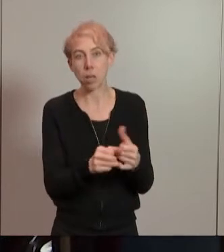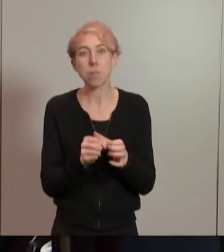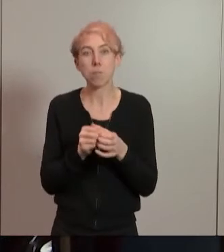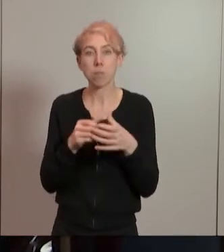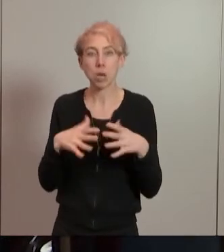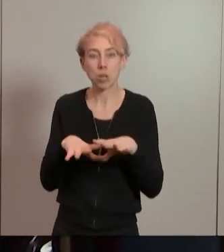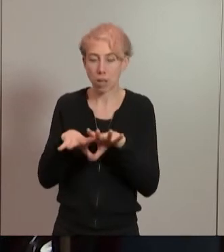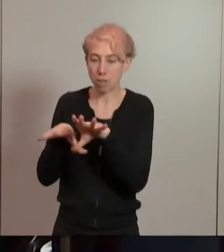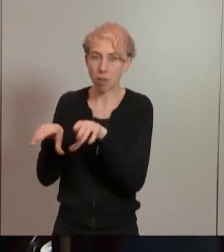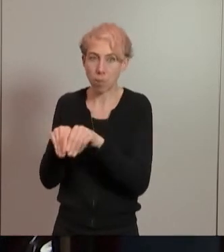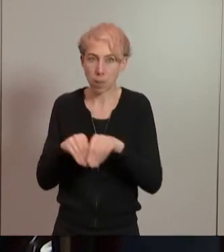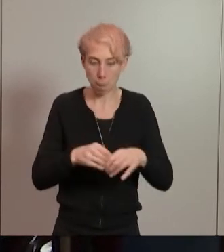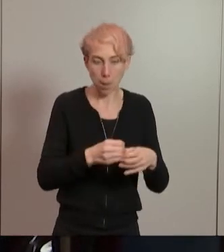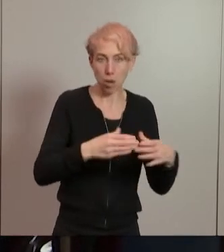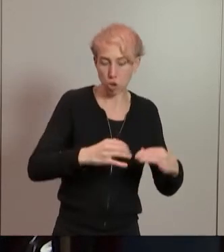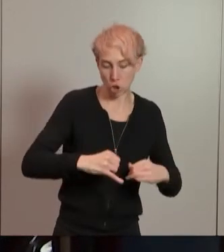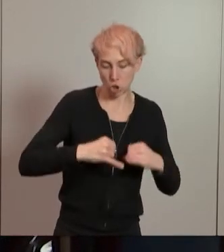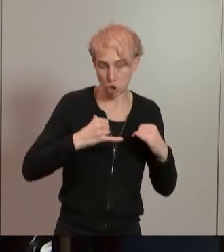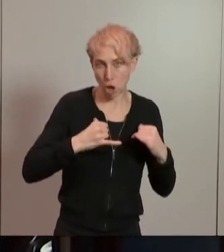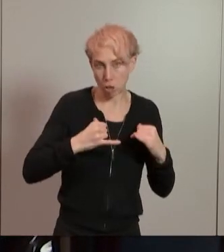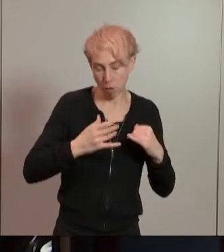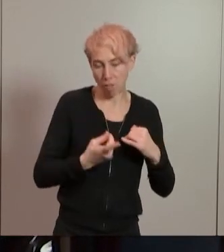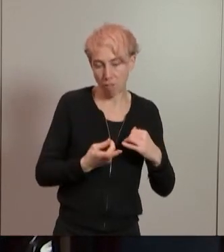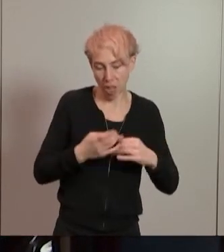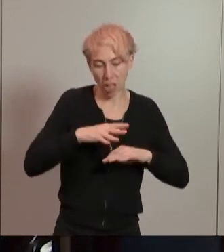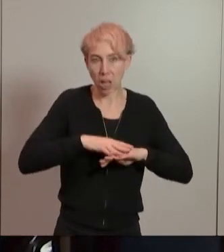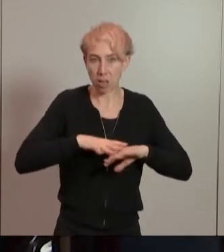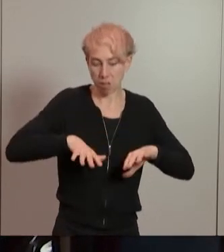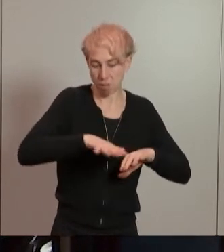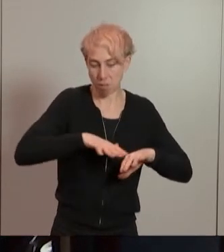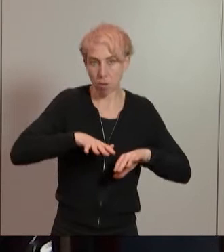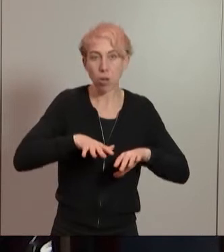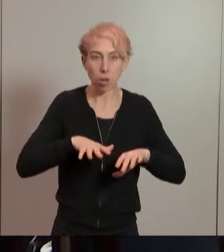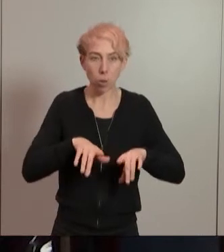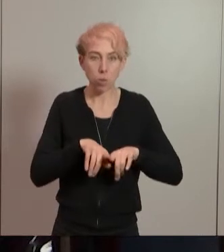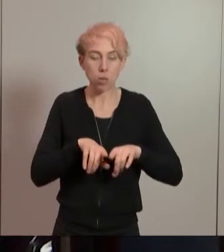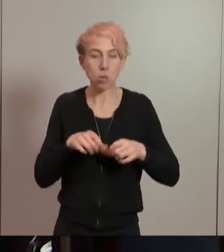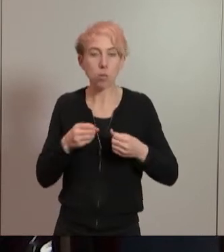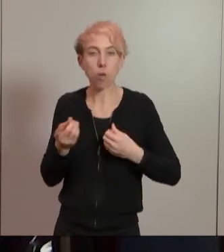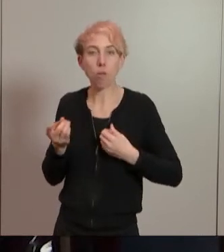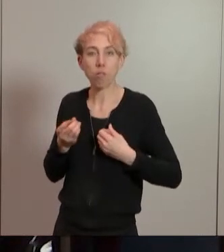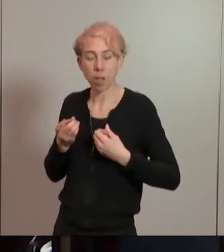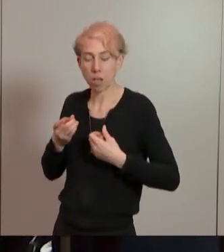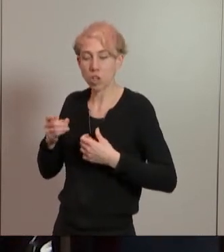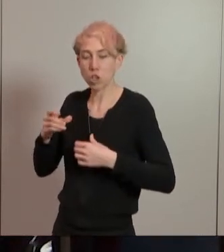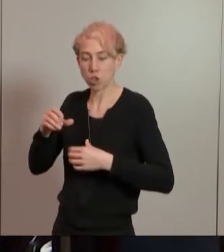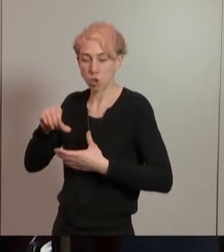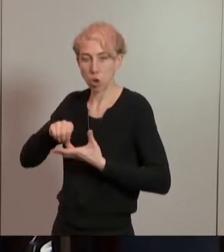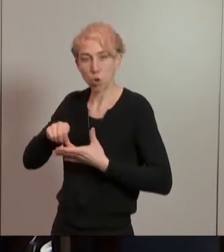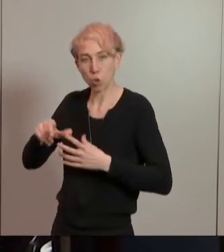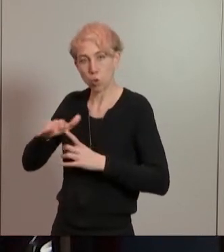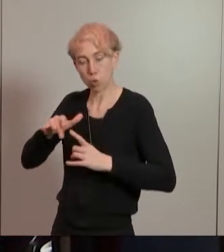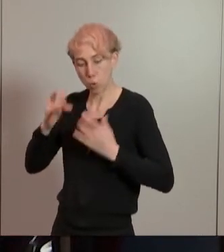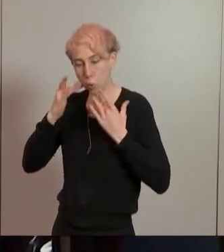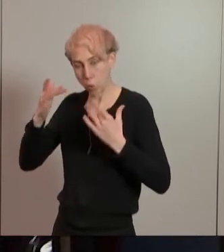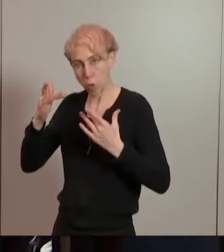familles et des jeunes reçus, majoritairement du quartier et fréquemment orientés par le centre socioculturel du château, ne seraient pas